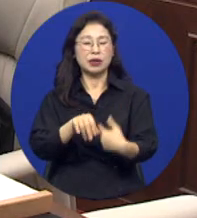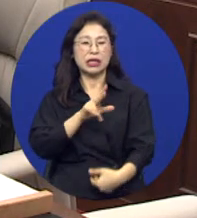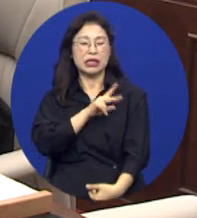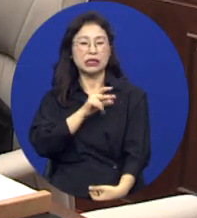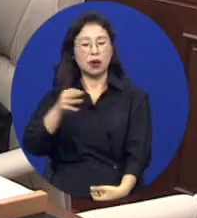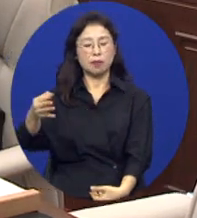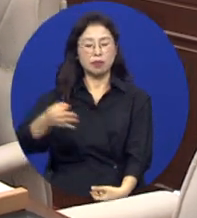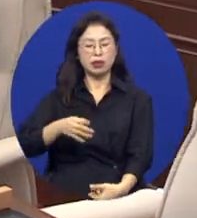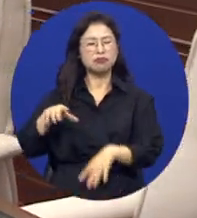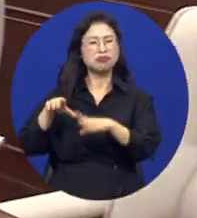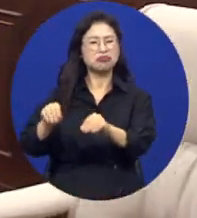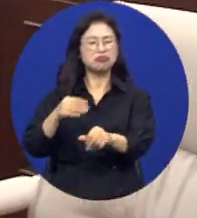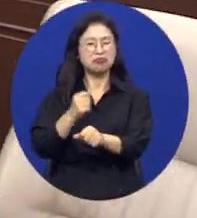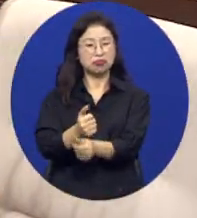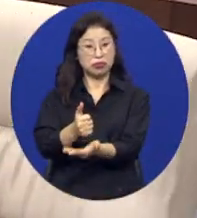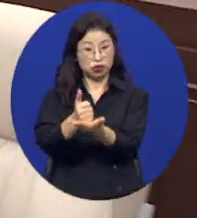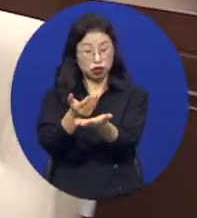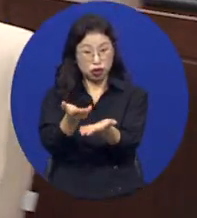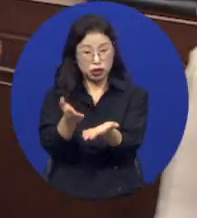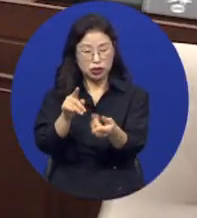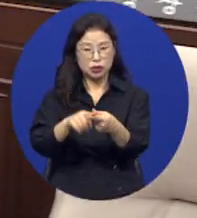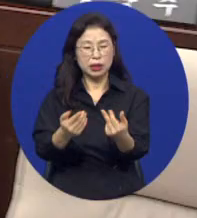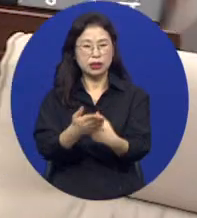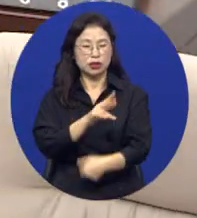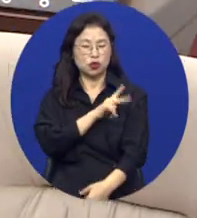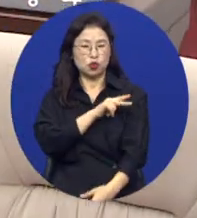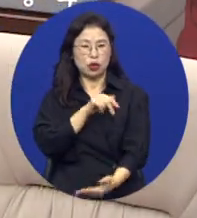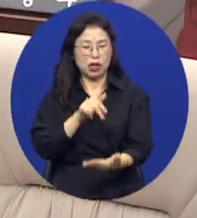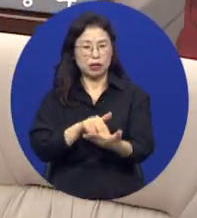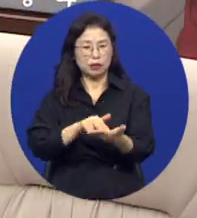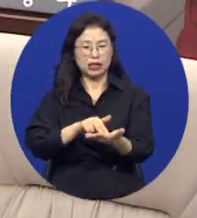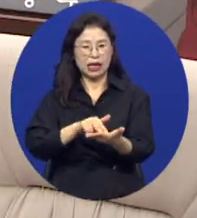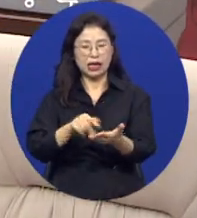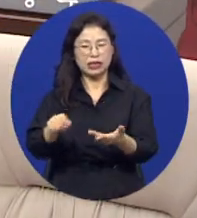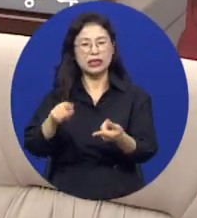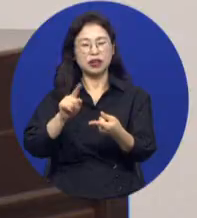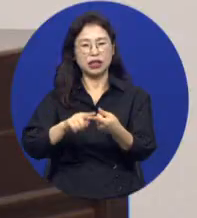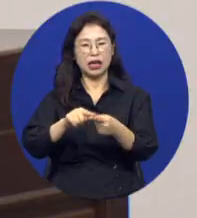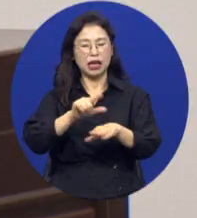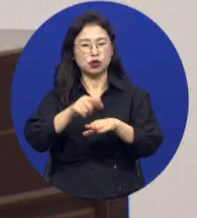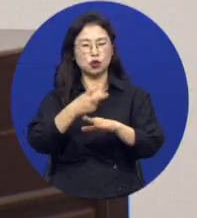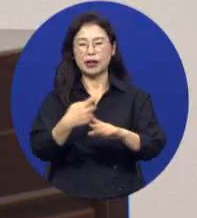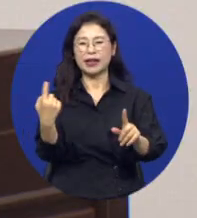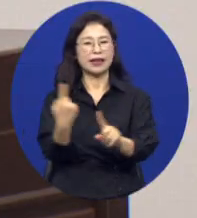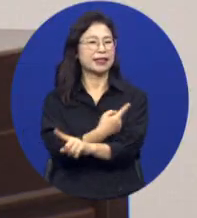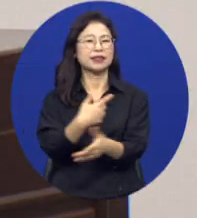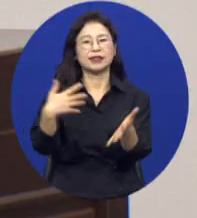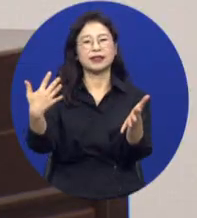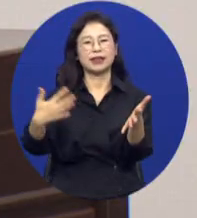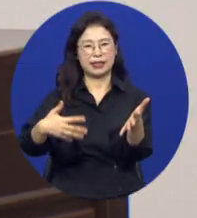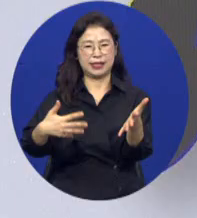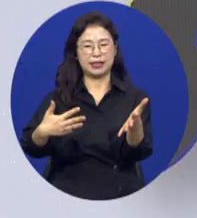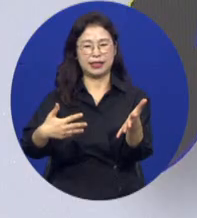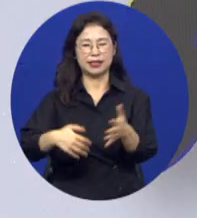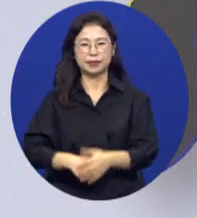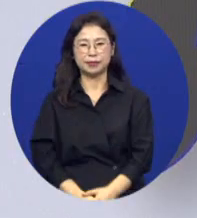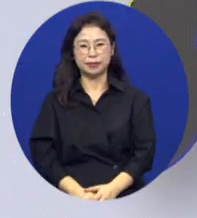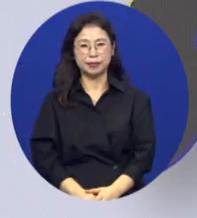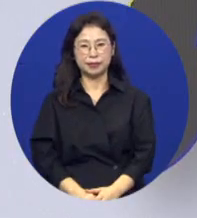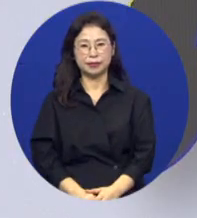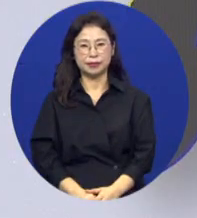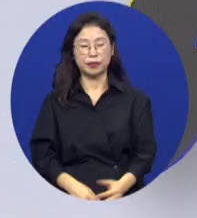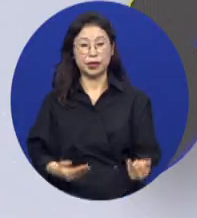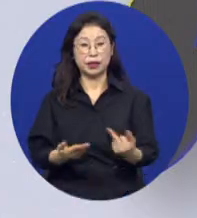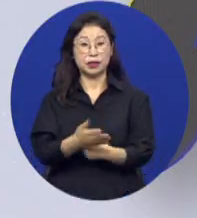의정비 지급을 제한하도록 권고했지만 제주도의회는 아직까지 조례를 개정하지 않았기 때문입니다